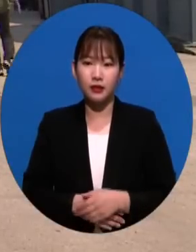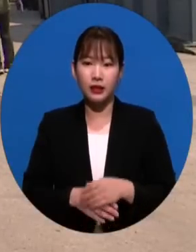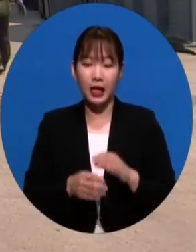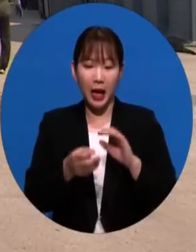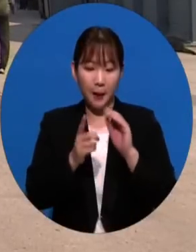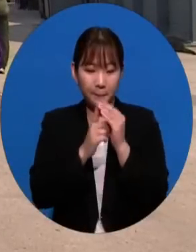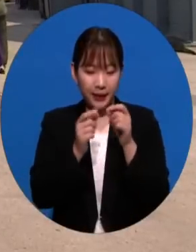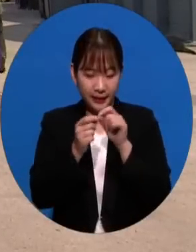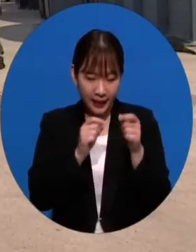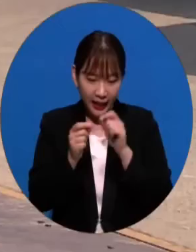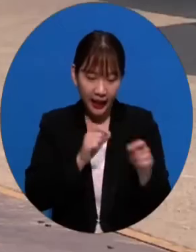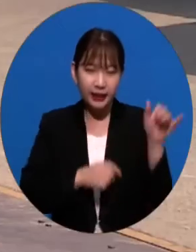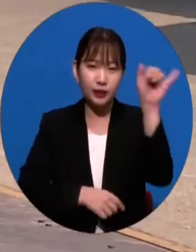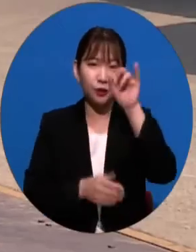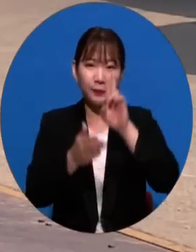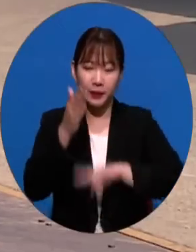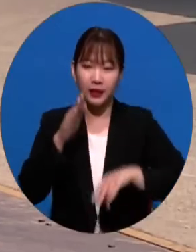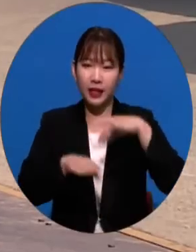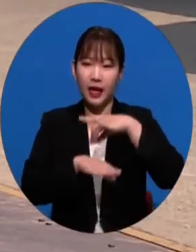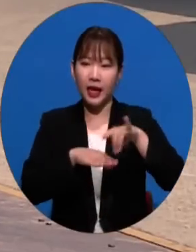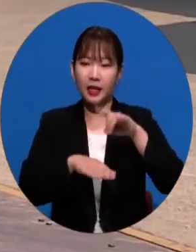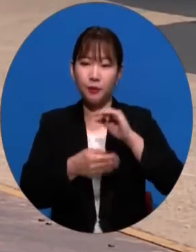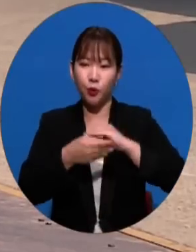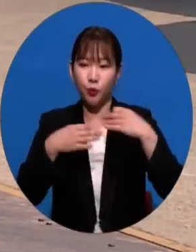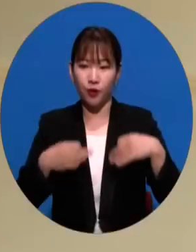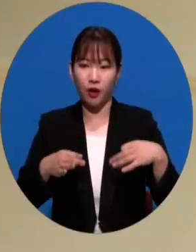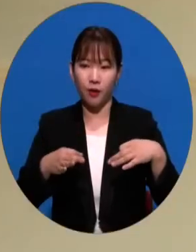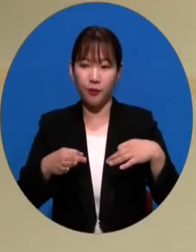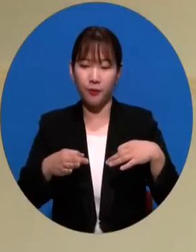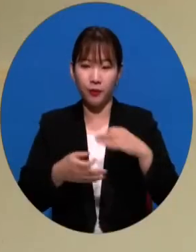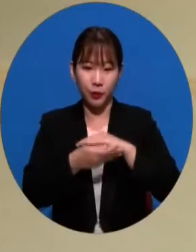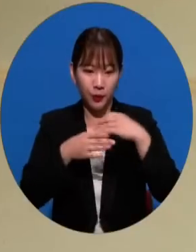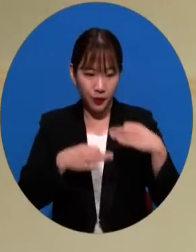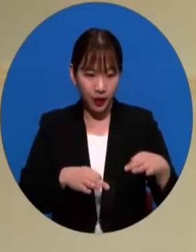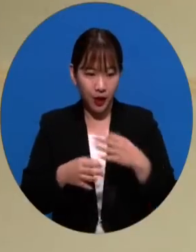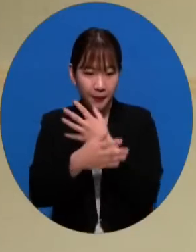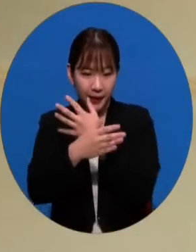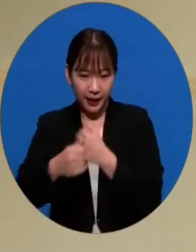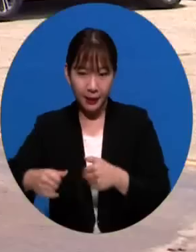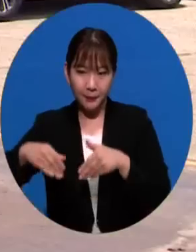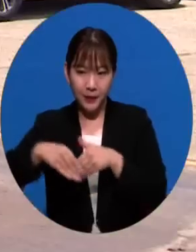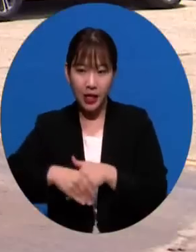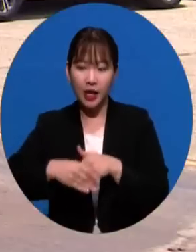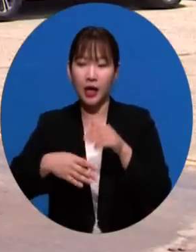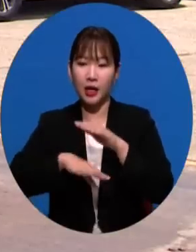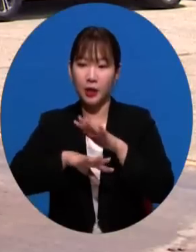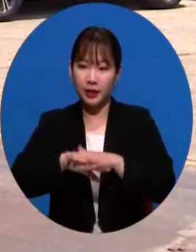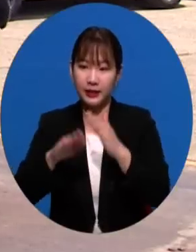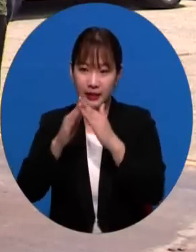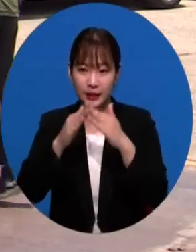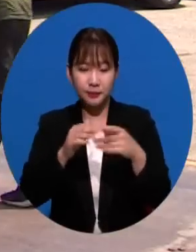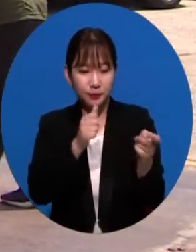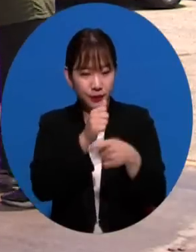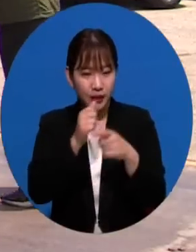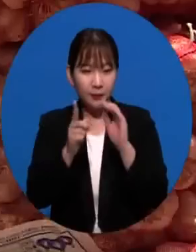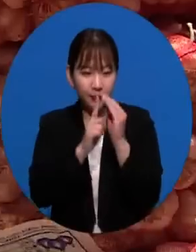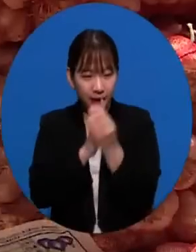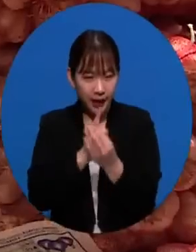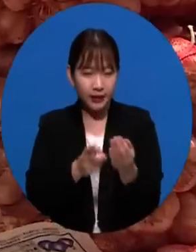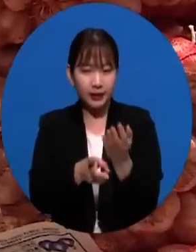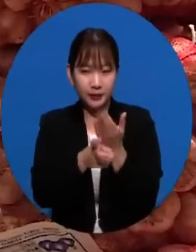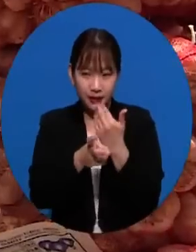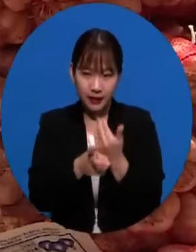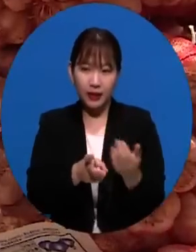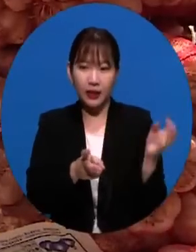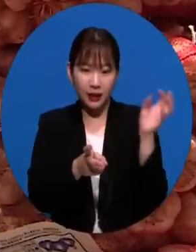깐 마늘을 생산해 전국으로 판매하는 해남군의 한 농협입니다 농협과 계약재배한 농가들이 수확한 마늘을 화물차로 실어